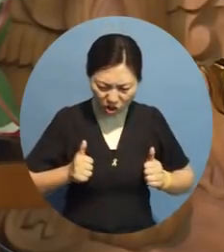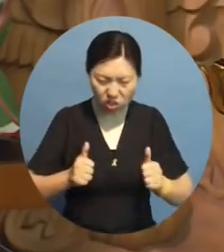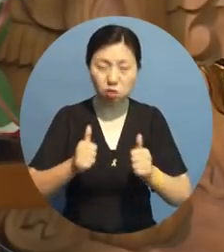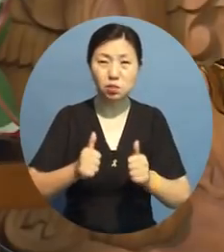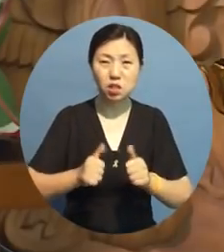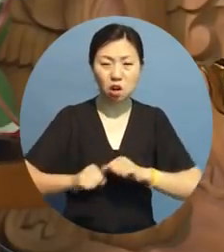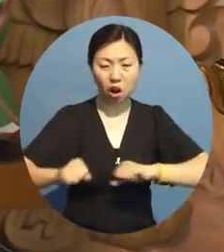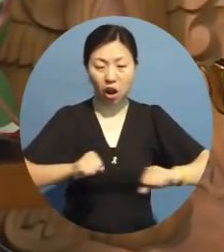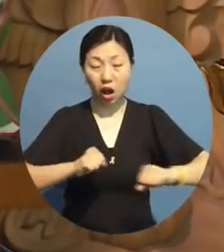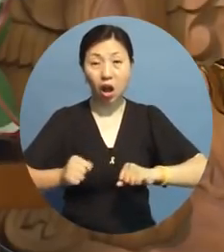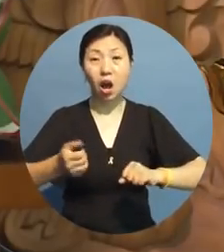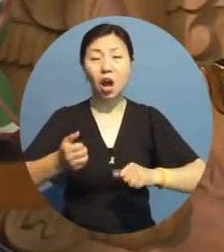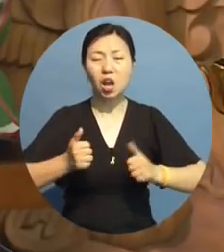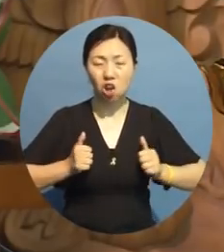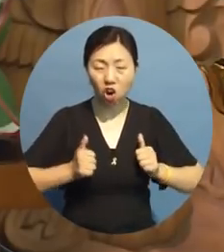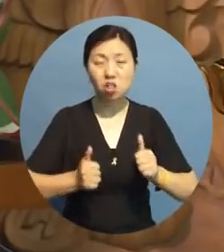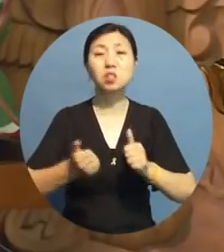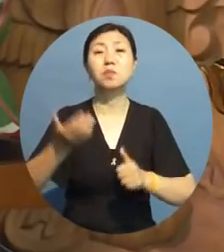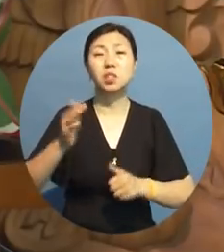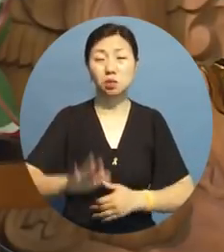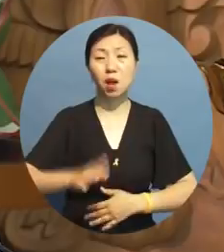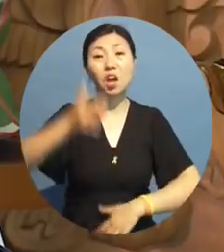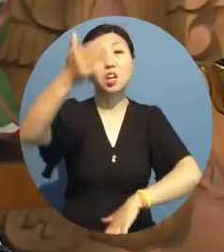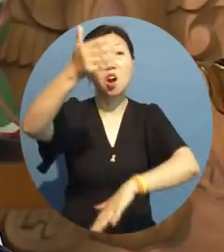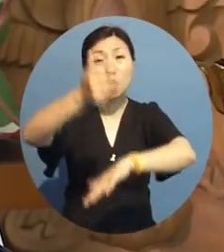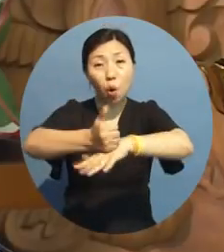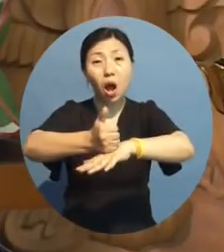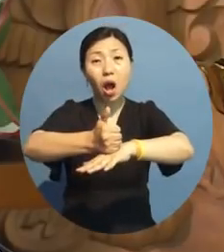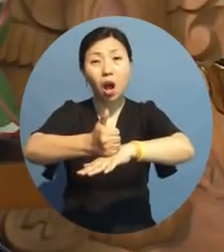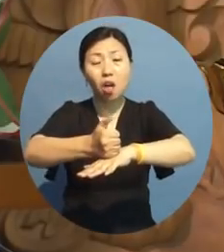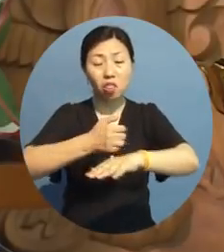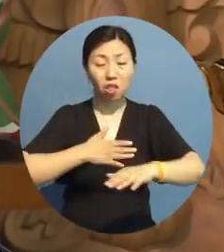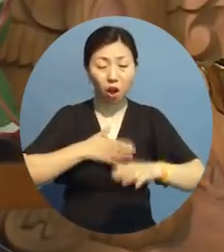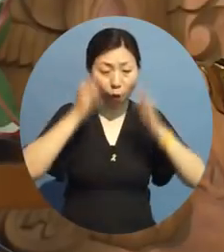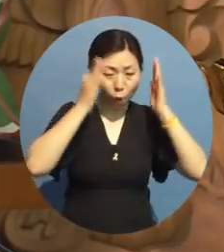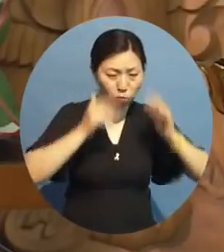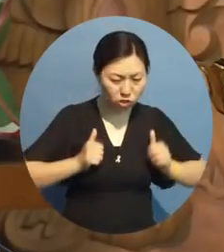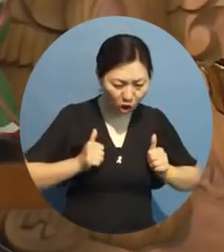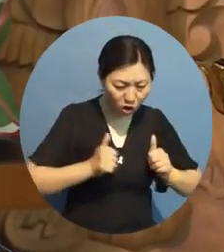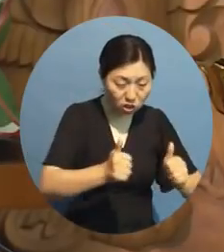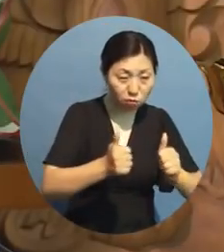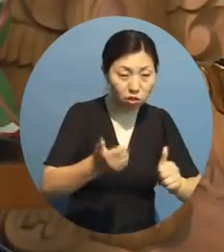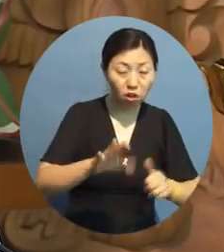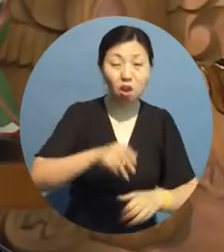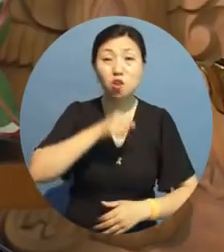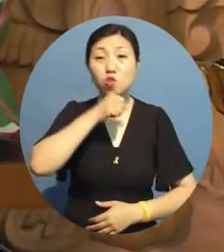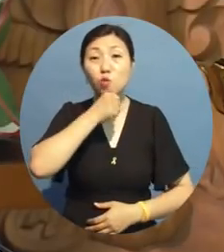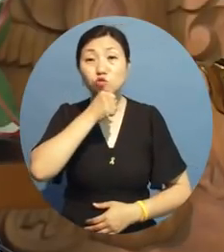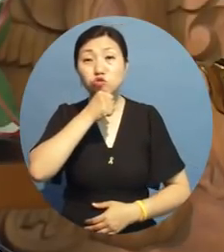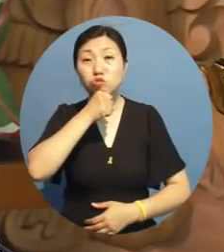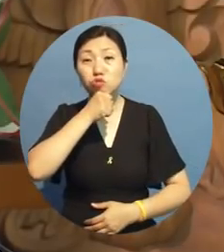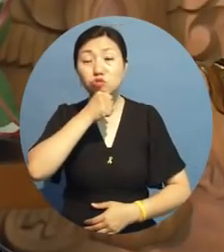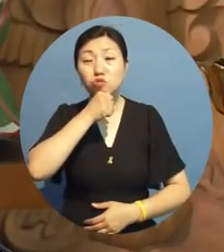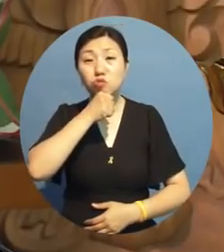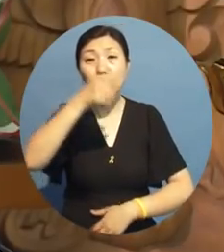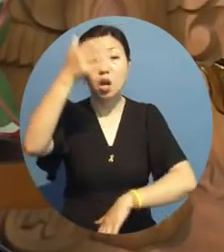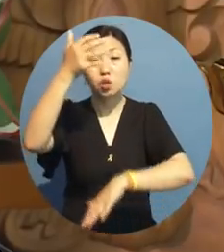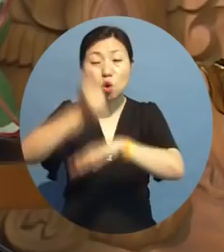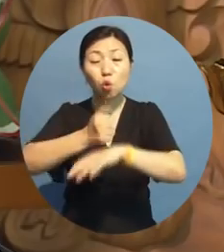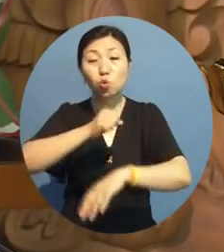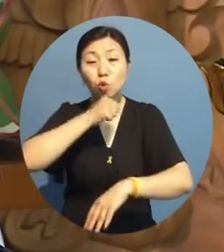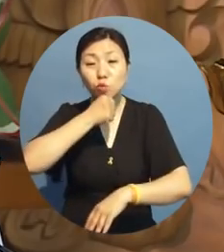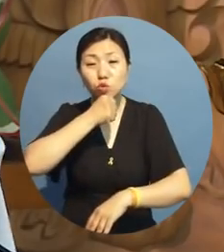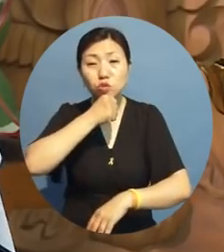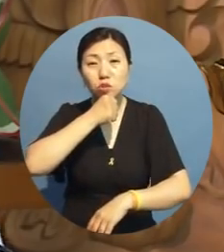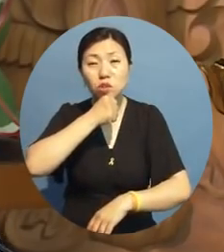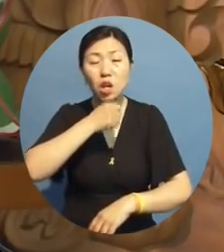열심히 하는데, 결과는, 내가 공부를 열심히 쳤는데 점수가 얼마나 올지는 내가 결정하는 게